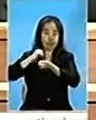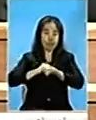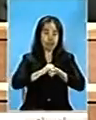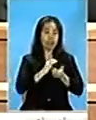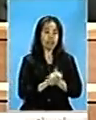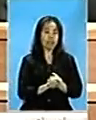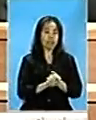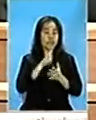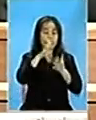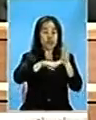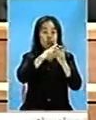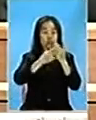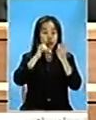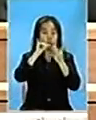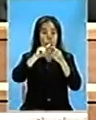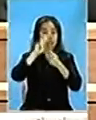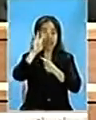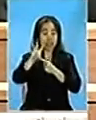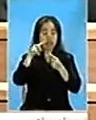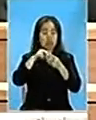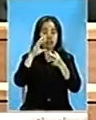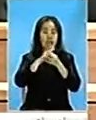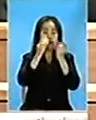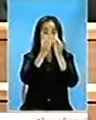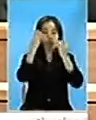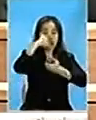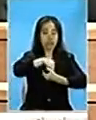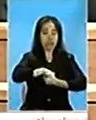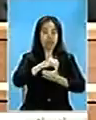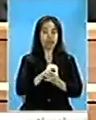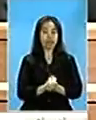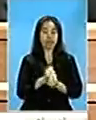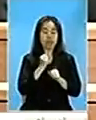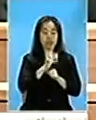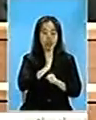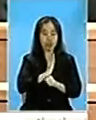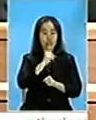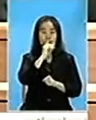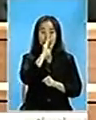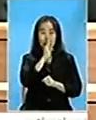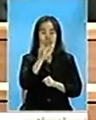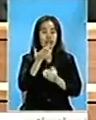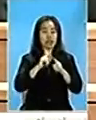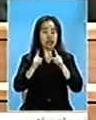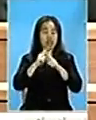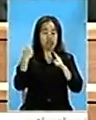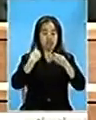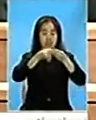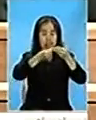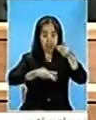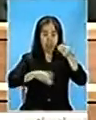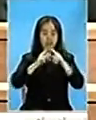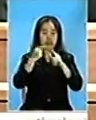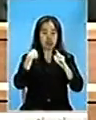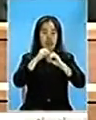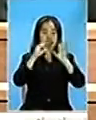ครับยุทธศาสตร์ที่4ของท่านคือเรื่องธรรมาภิบาลอันนี้ก็มีรายละเอียดชัดเจนแล้วผมคิดว่ารัฐบาลส